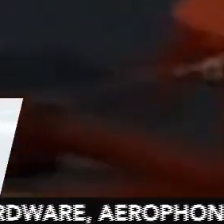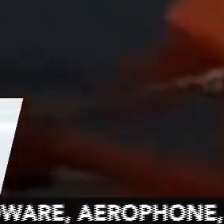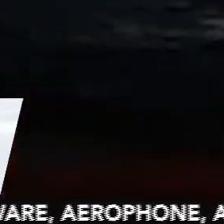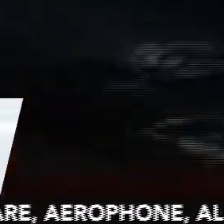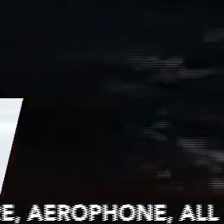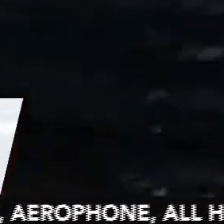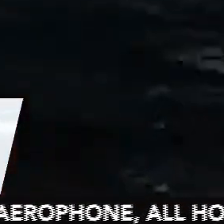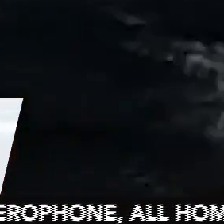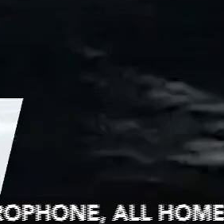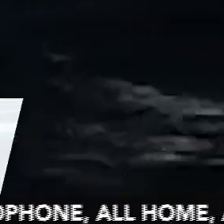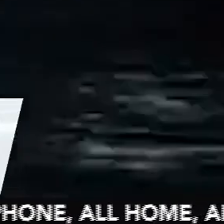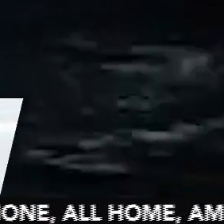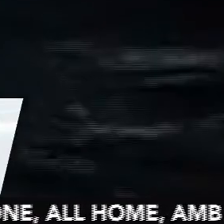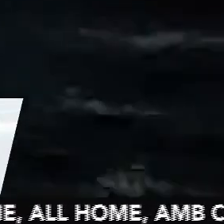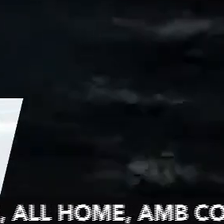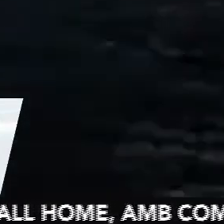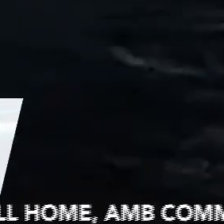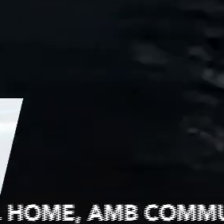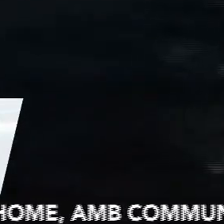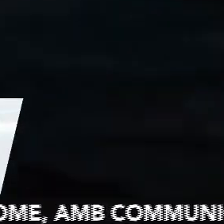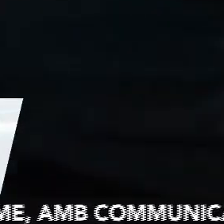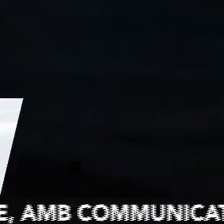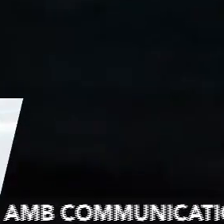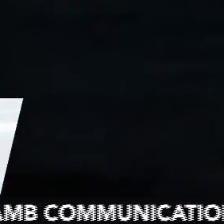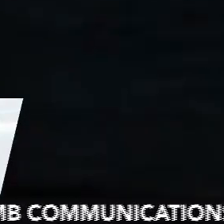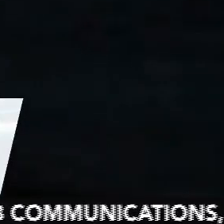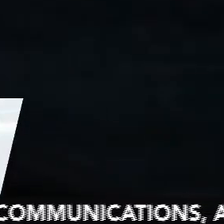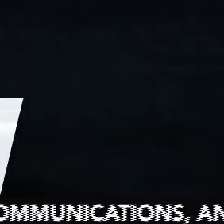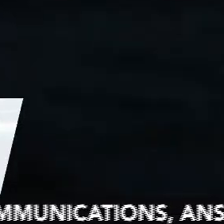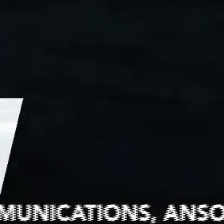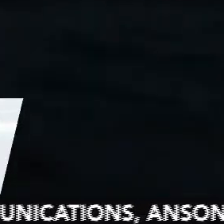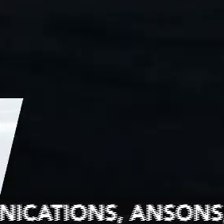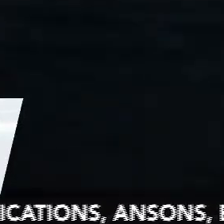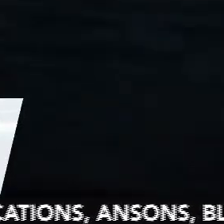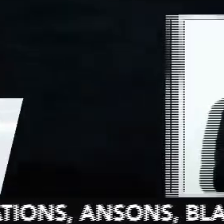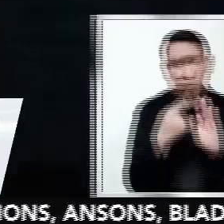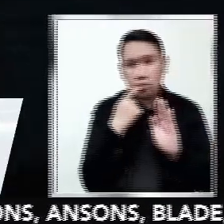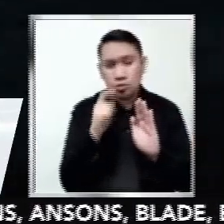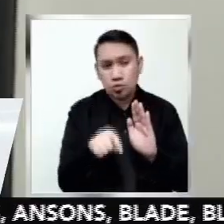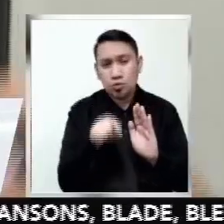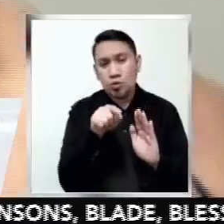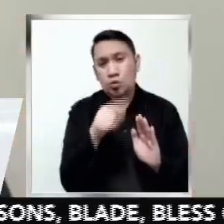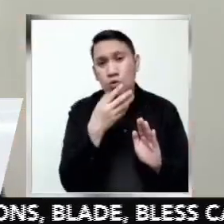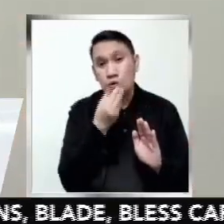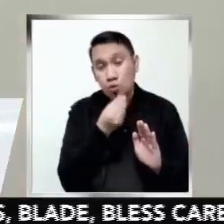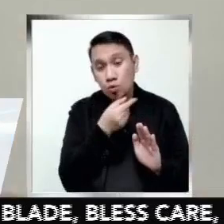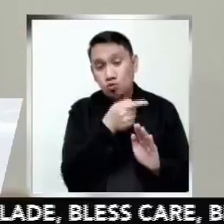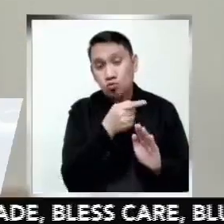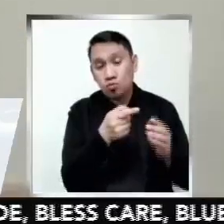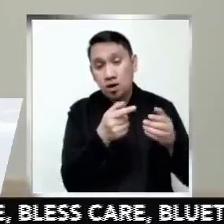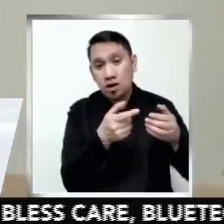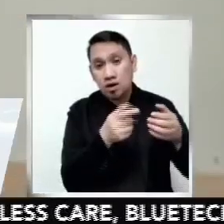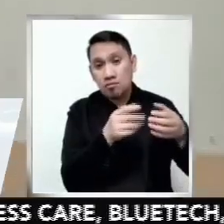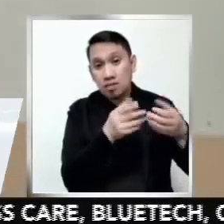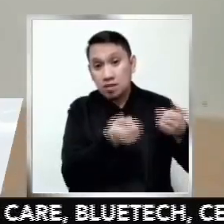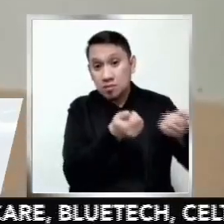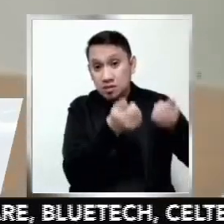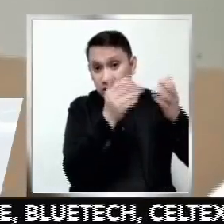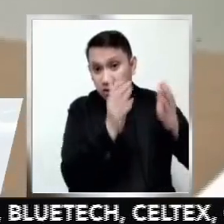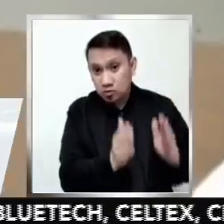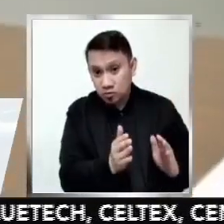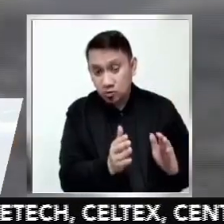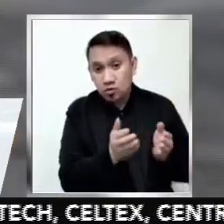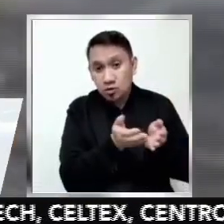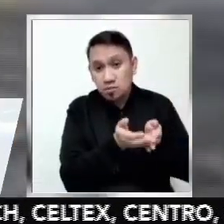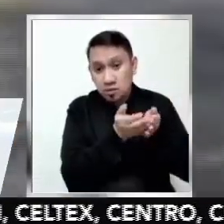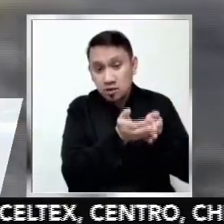Legazpi, Albay na mag-issue ng show cause order sa may-ari o tagapamahala ng barko. Susuriin din ng safety engineers ang